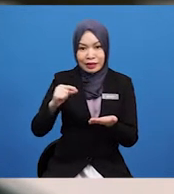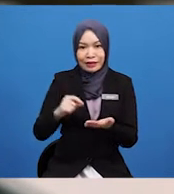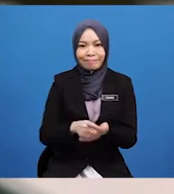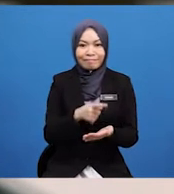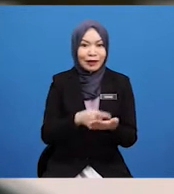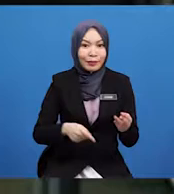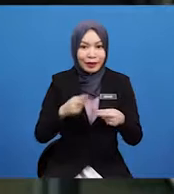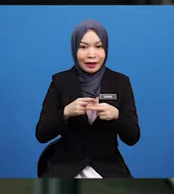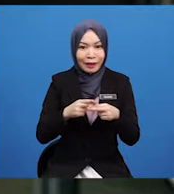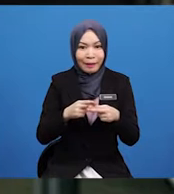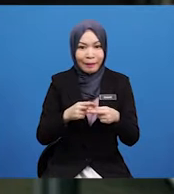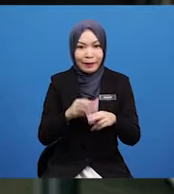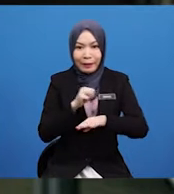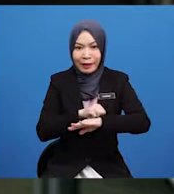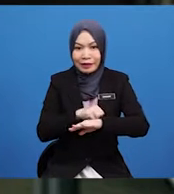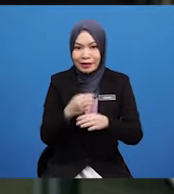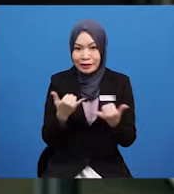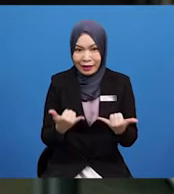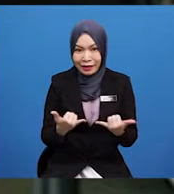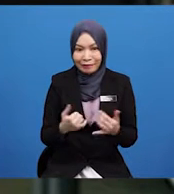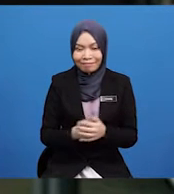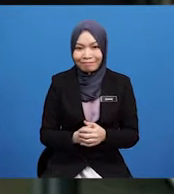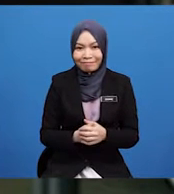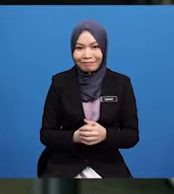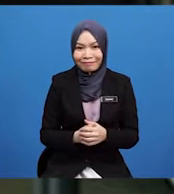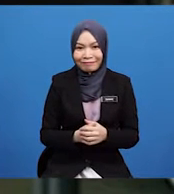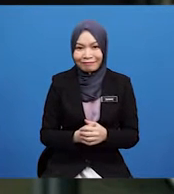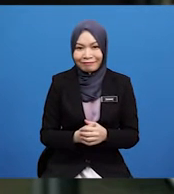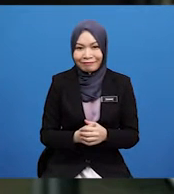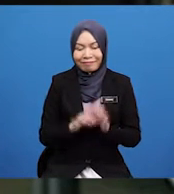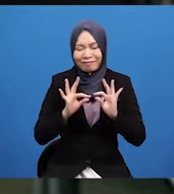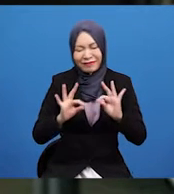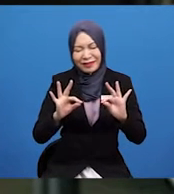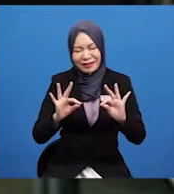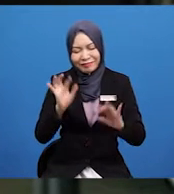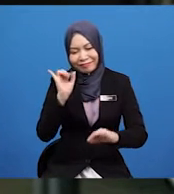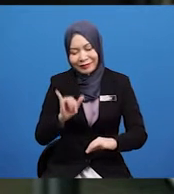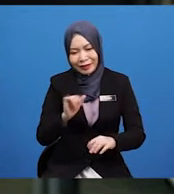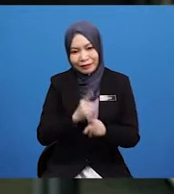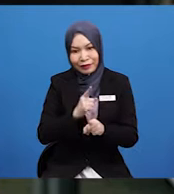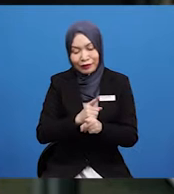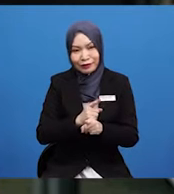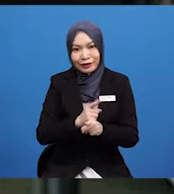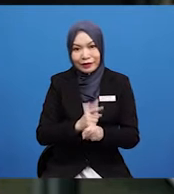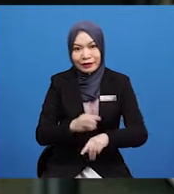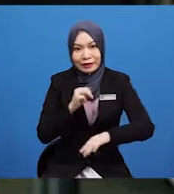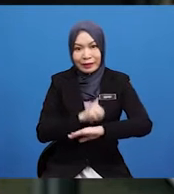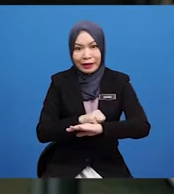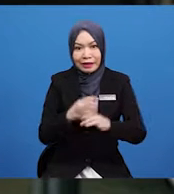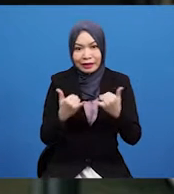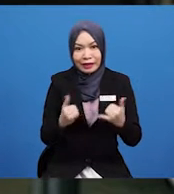namun sama sekarang bagus year sama sekarang dikenali sebagai zaman